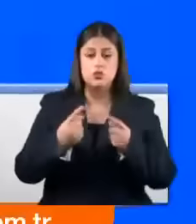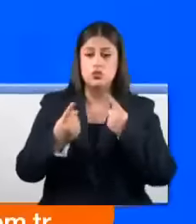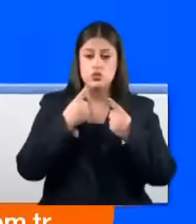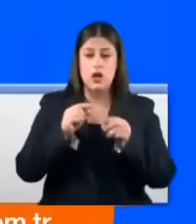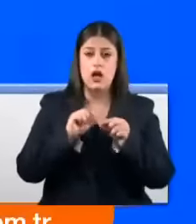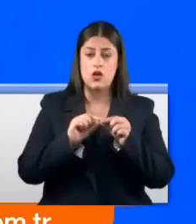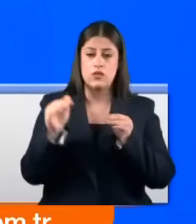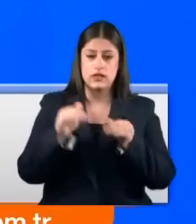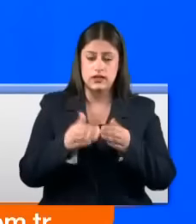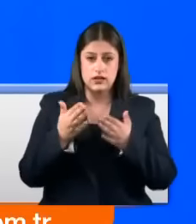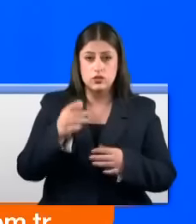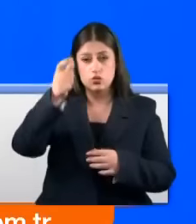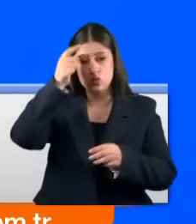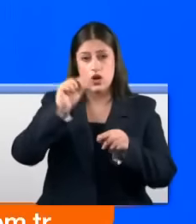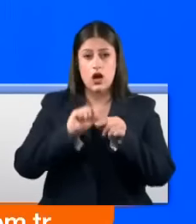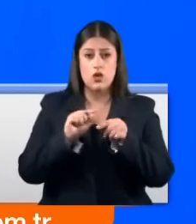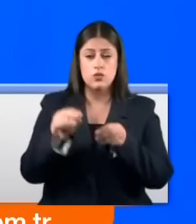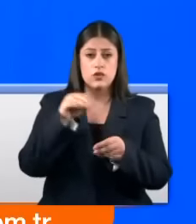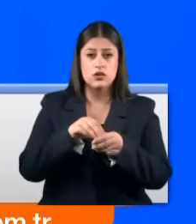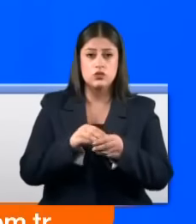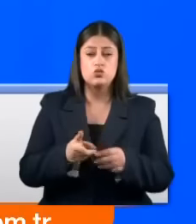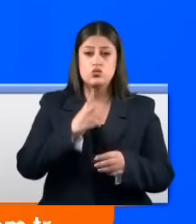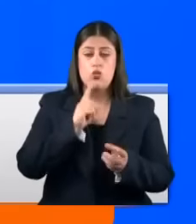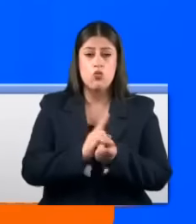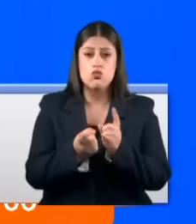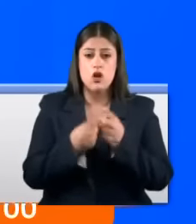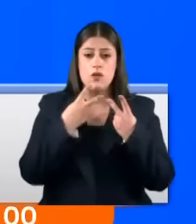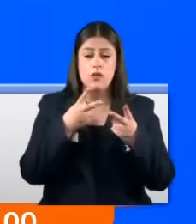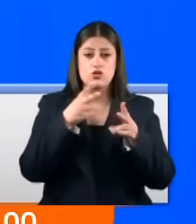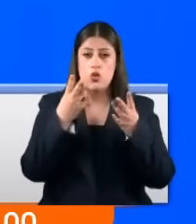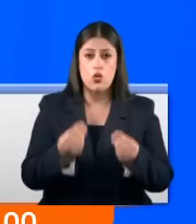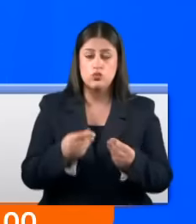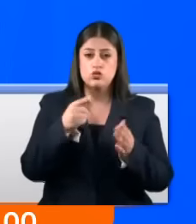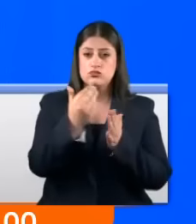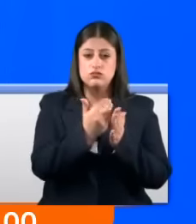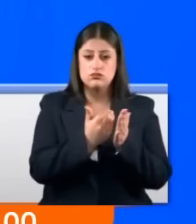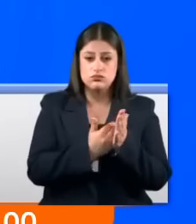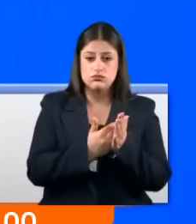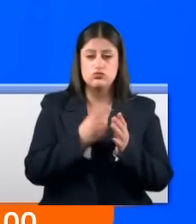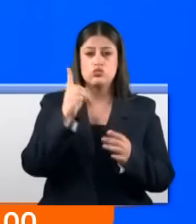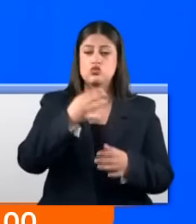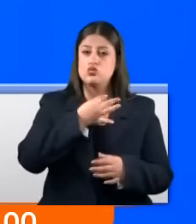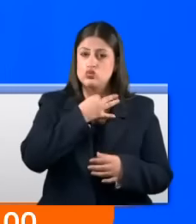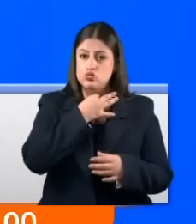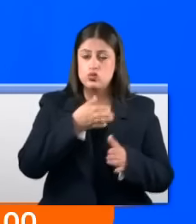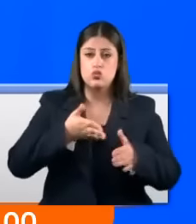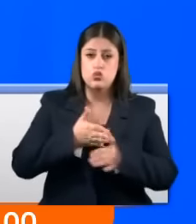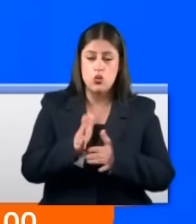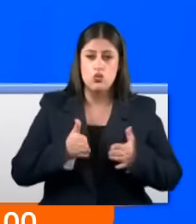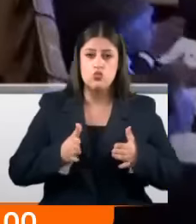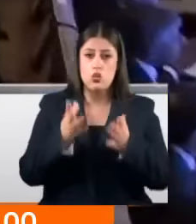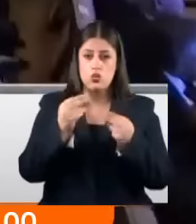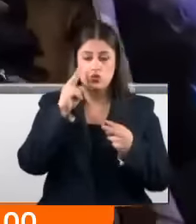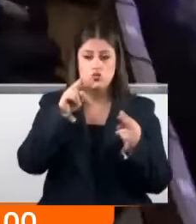getirdi. Türk ekonomisiyle ilgili son dönemde açıklanan veriler hamdolsun doğru yolda olduğumuzu